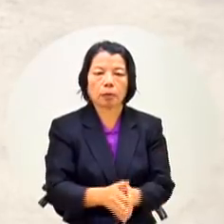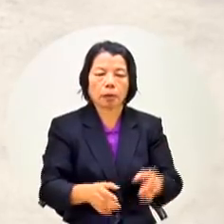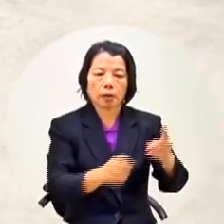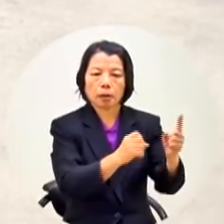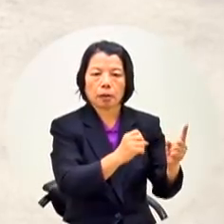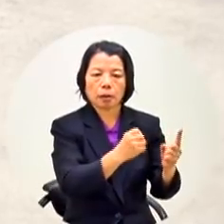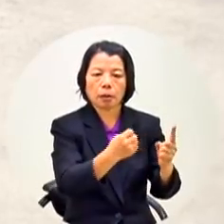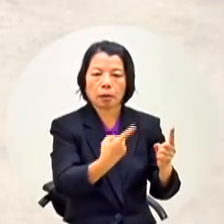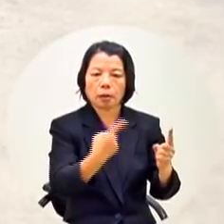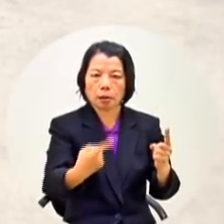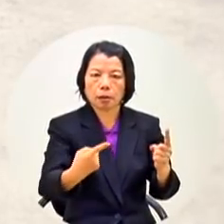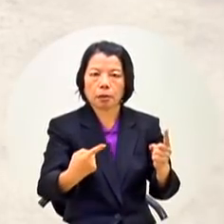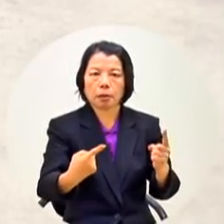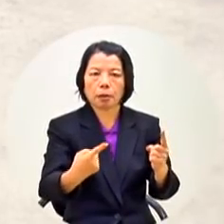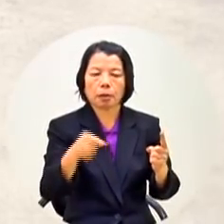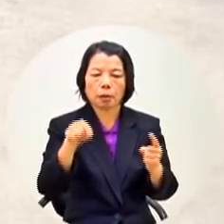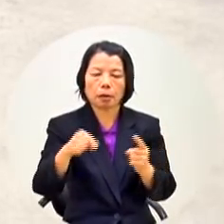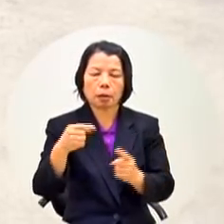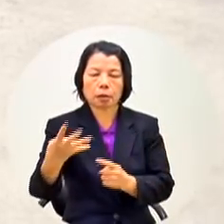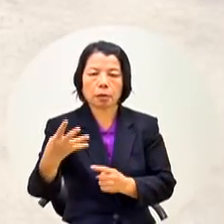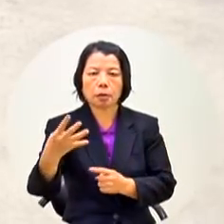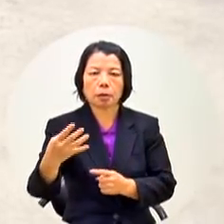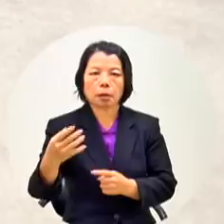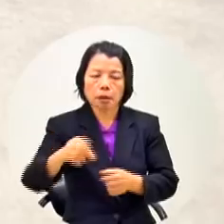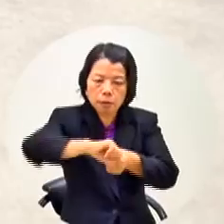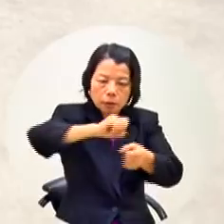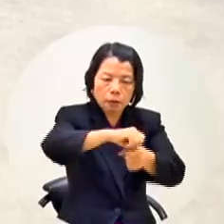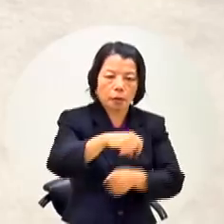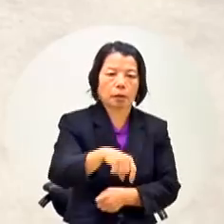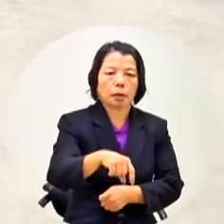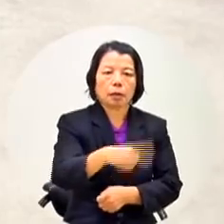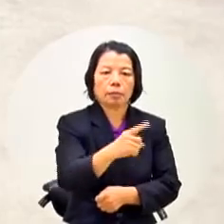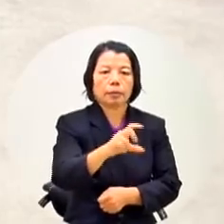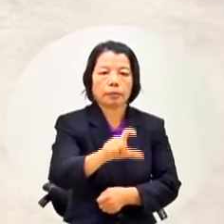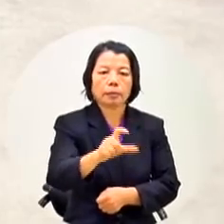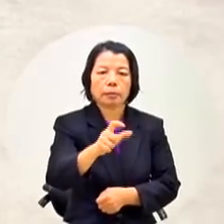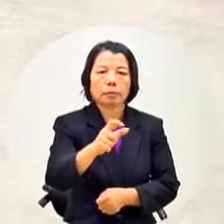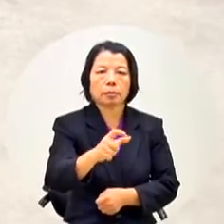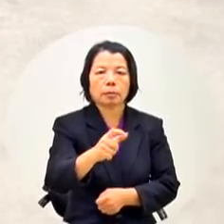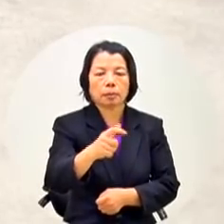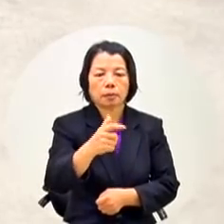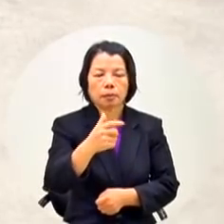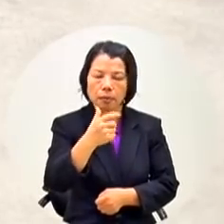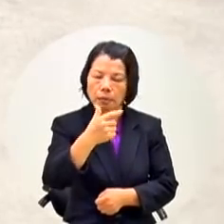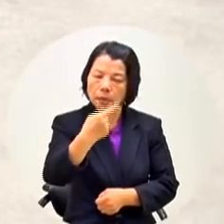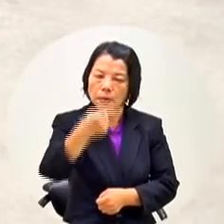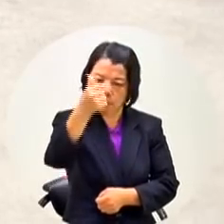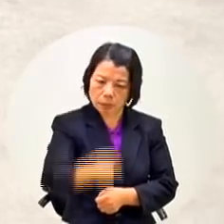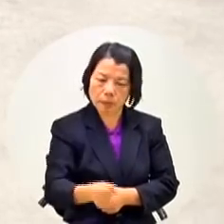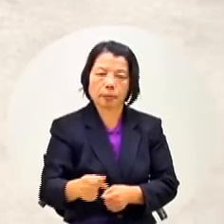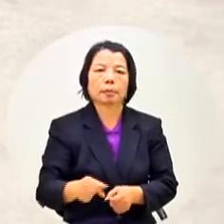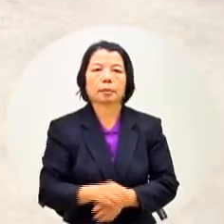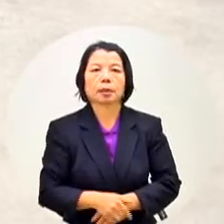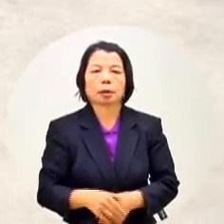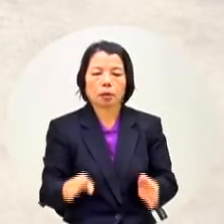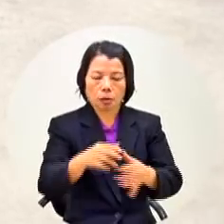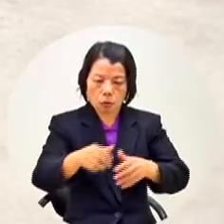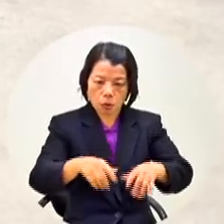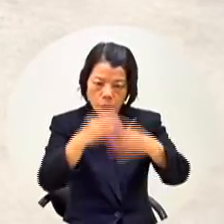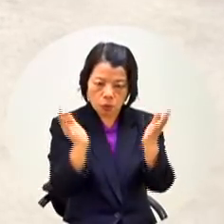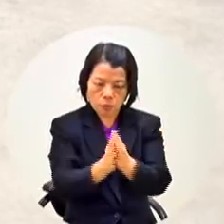101.74亿增加到116.39亿。那整个计划修正一个办理历程，那在去